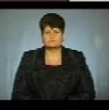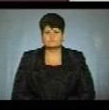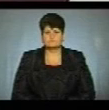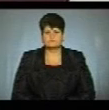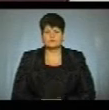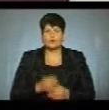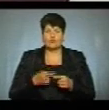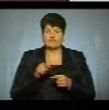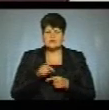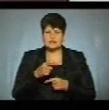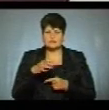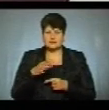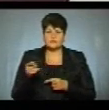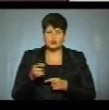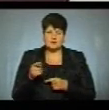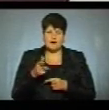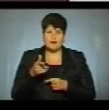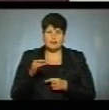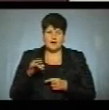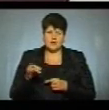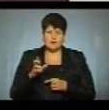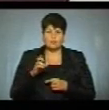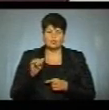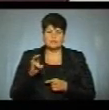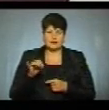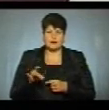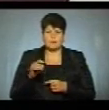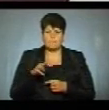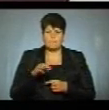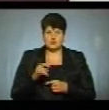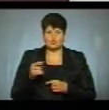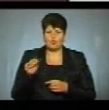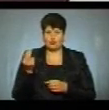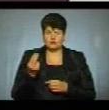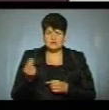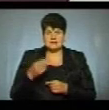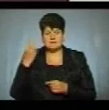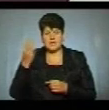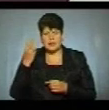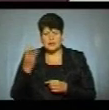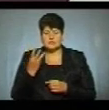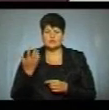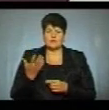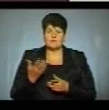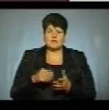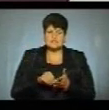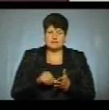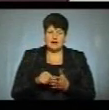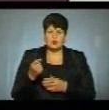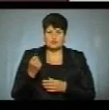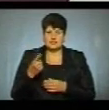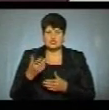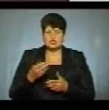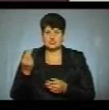У ці хвилини в Тернопільській галереї «Бункер-Муз» художник із Хмельницького Ярослав Леонець представляє 11